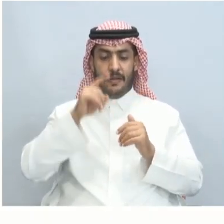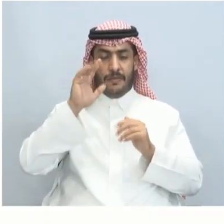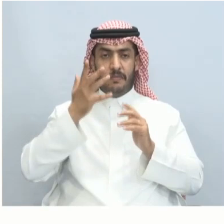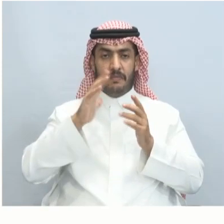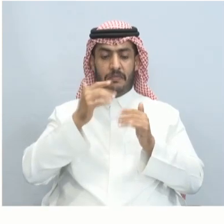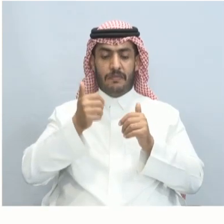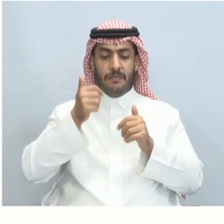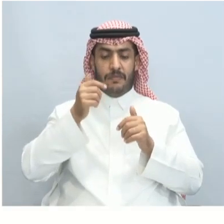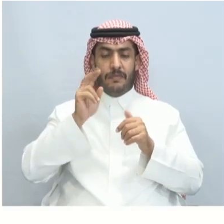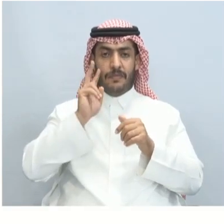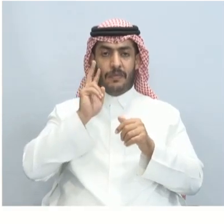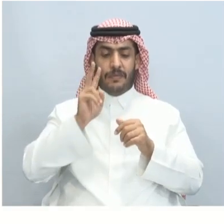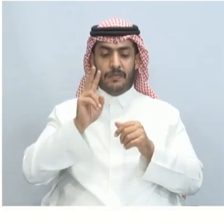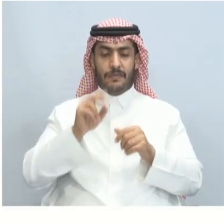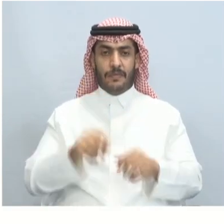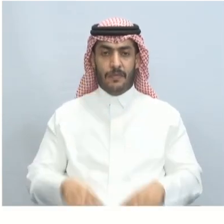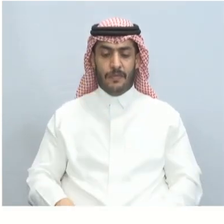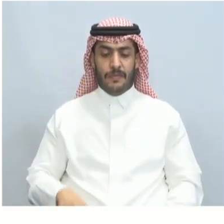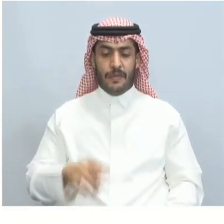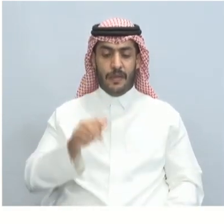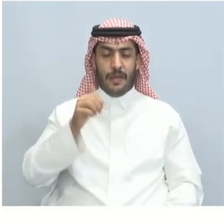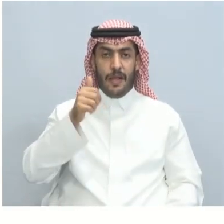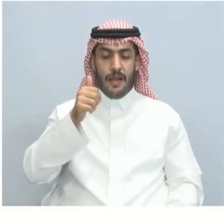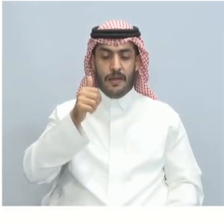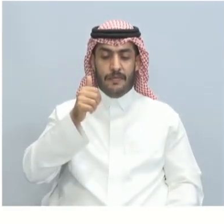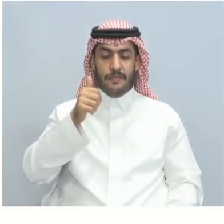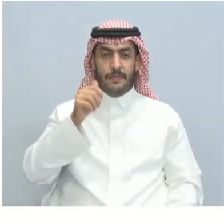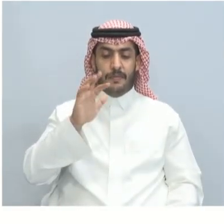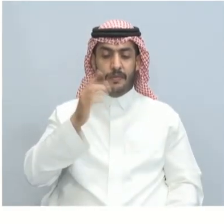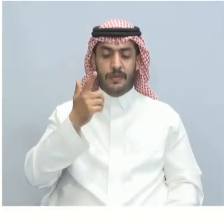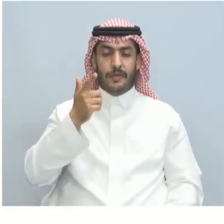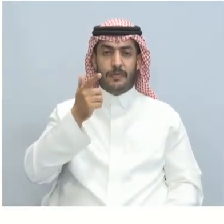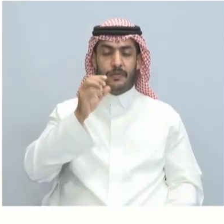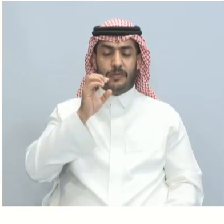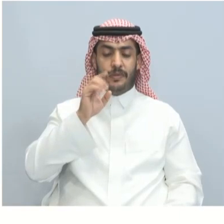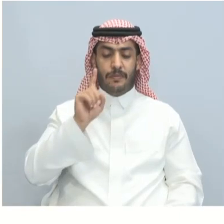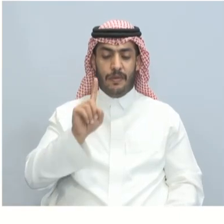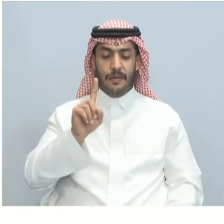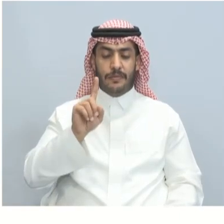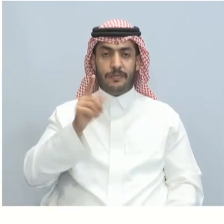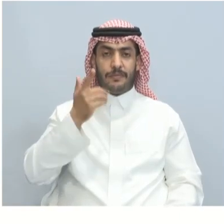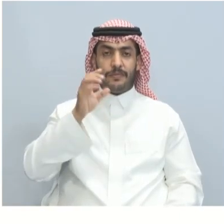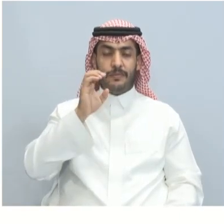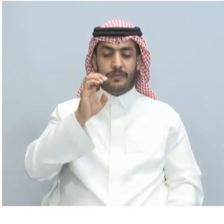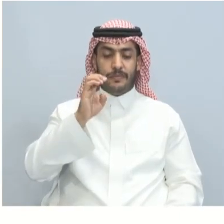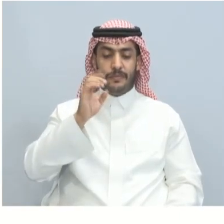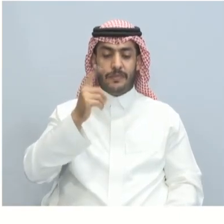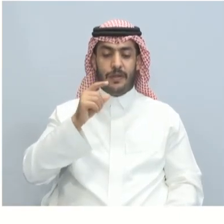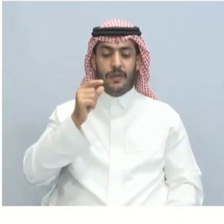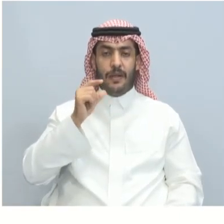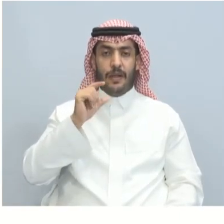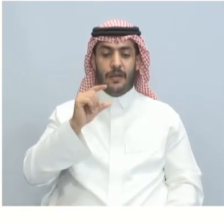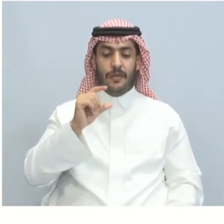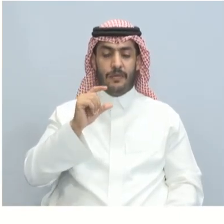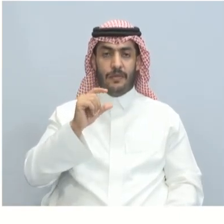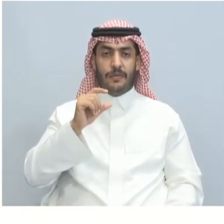احداثيات الراس عين شرطه هل هي البديل الف ا واثنان ام البديل ب 4 وث ام ج ا وسالب